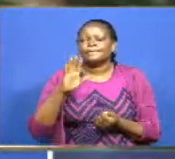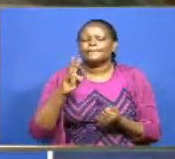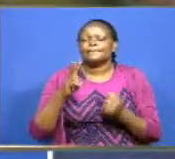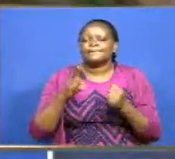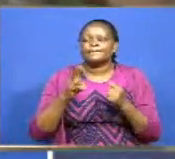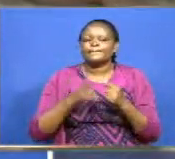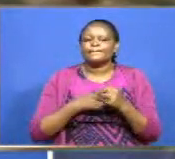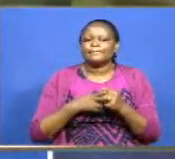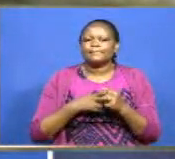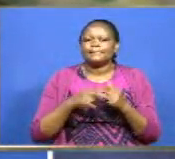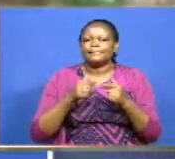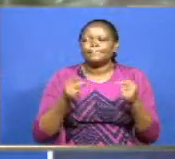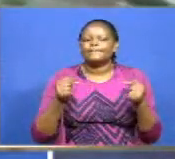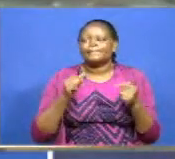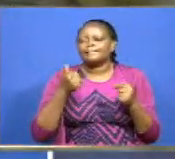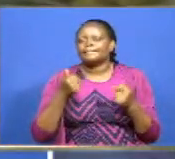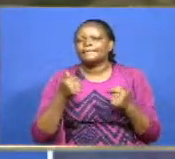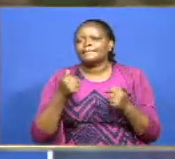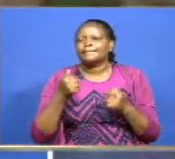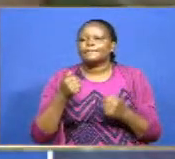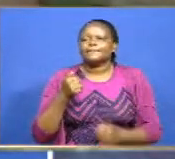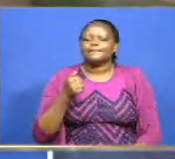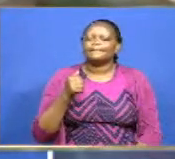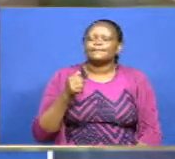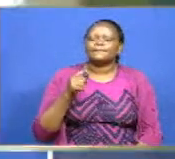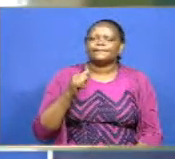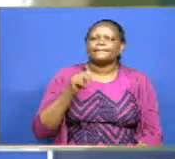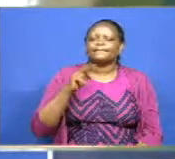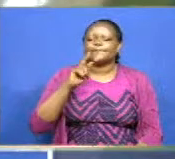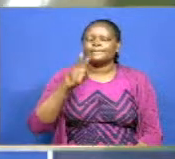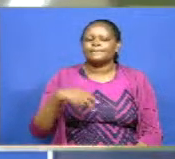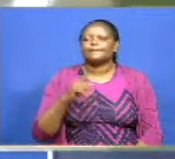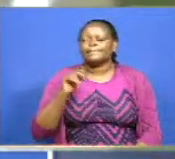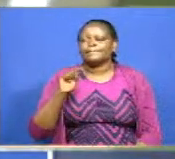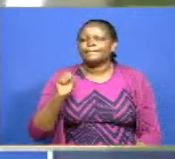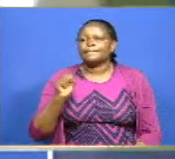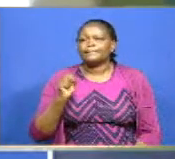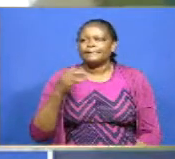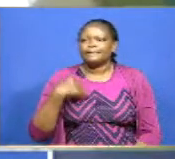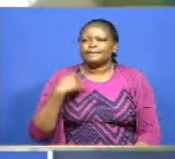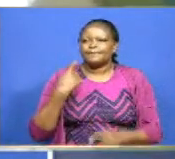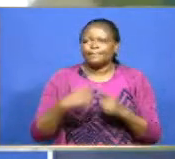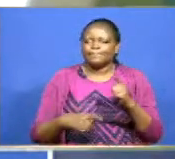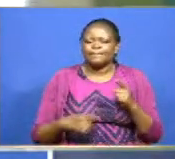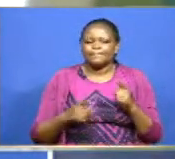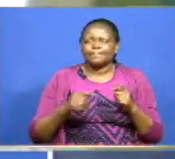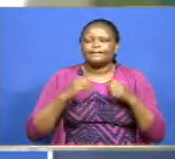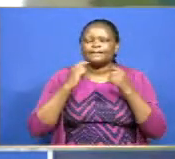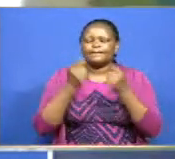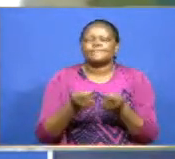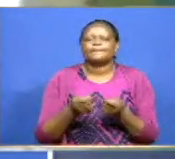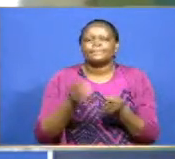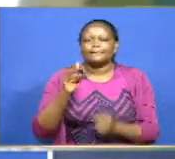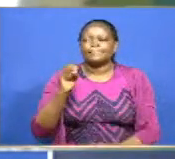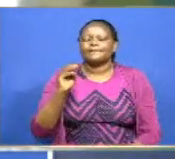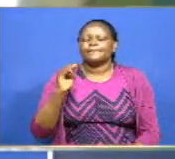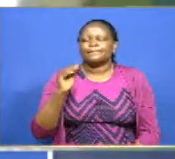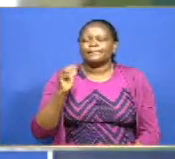1,192,527 kinyume na tani 1,250 za sukari. There is a quota given for COMESA